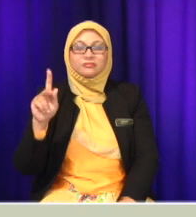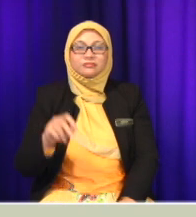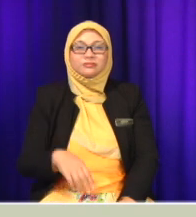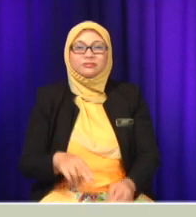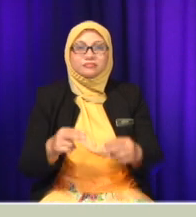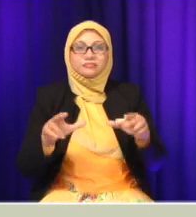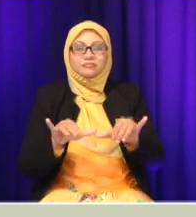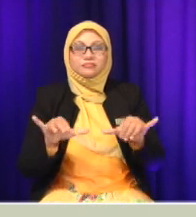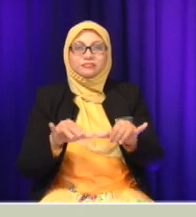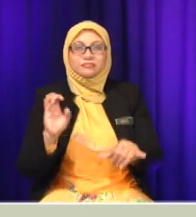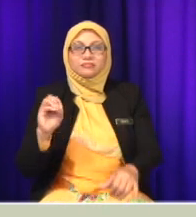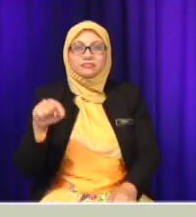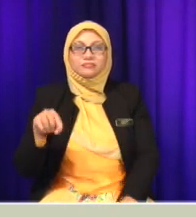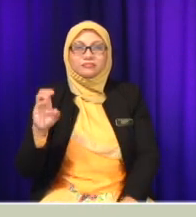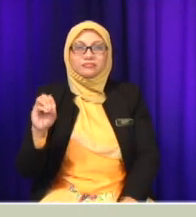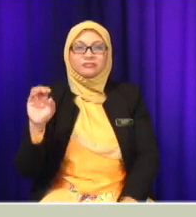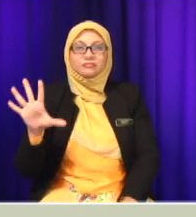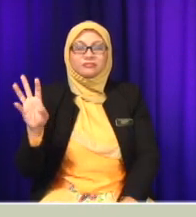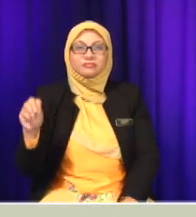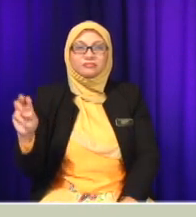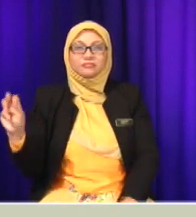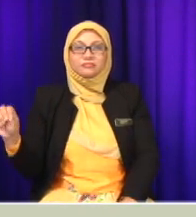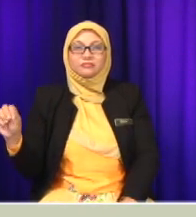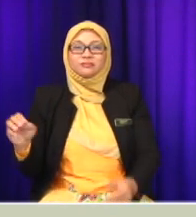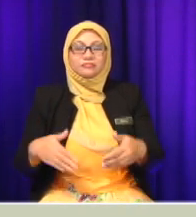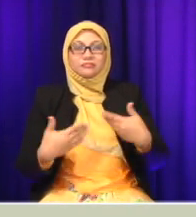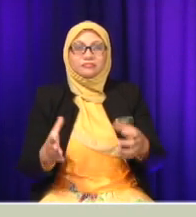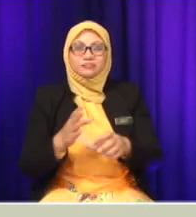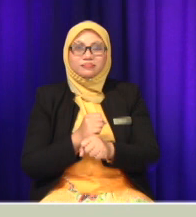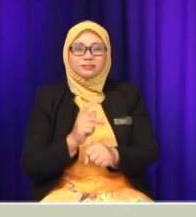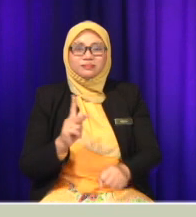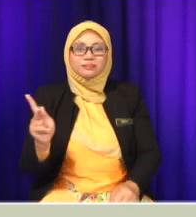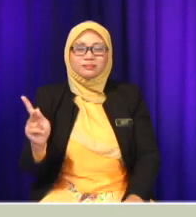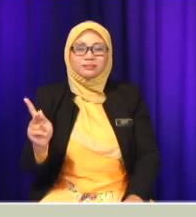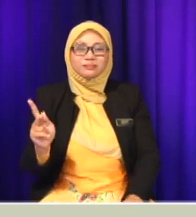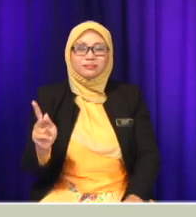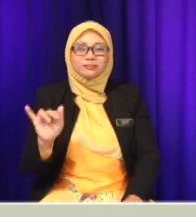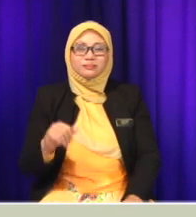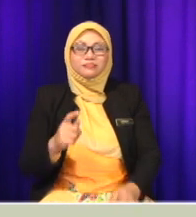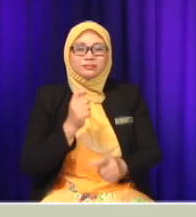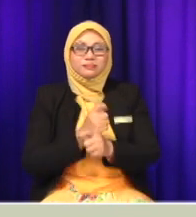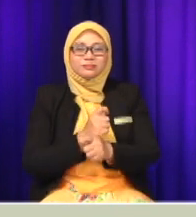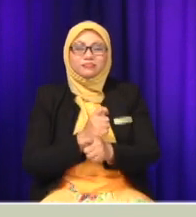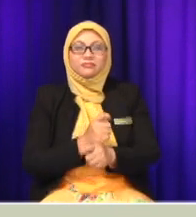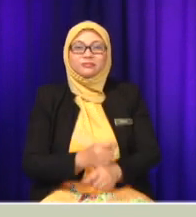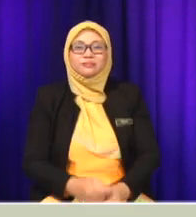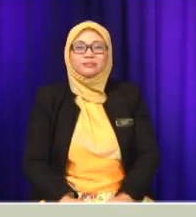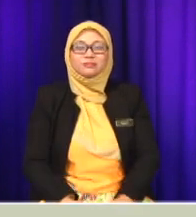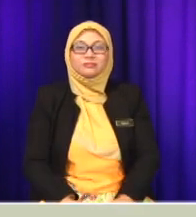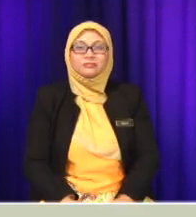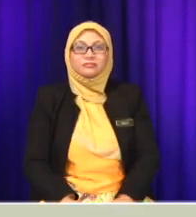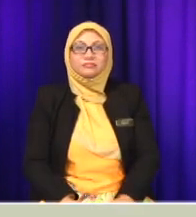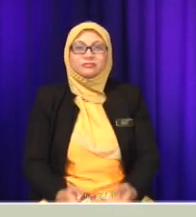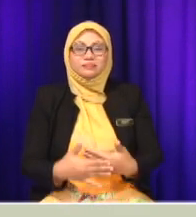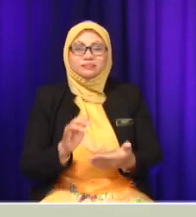0.05 mm bagi mendapatkan kelegaan yang tep dan yang terakh kita ketatkan semula Nat kunci